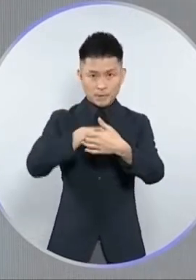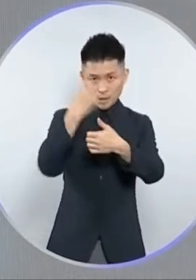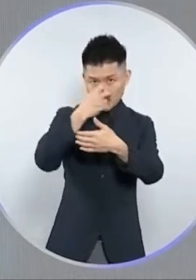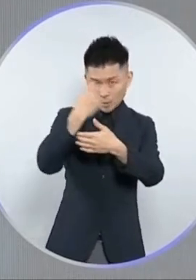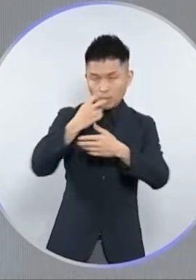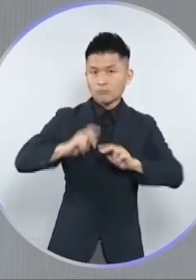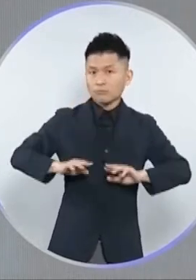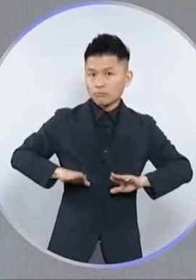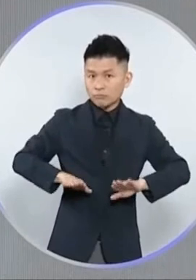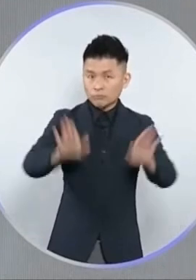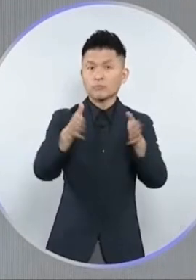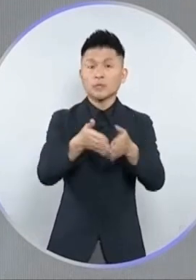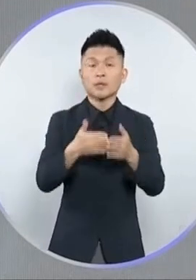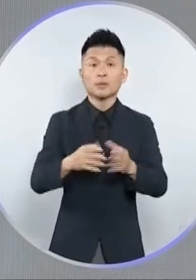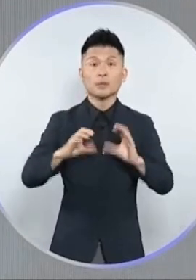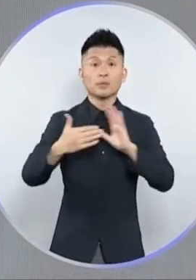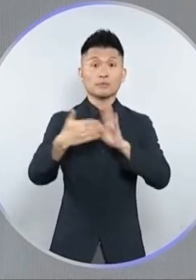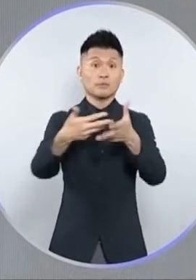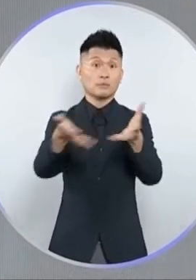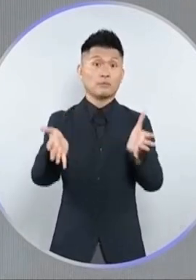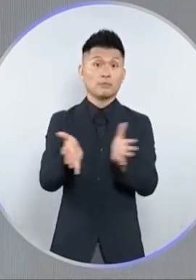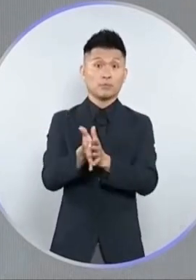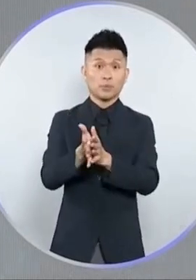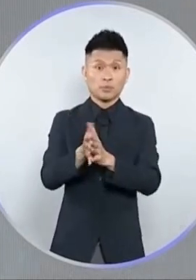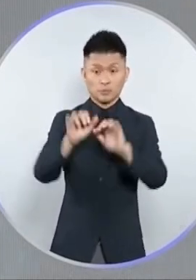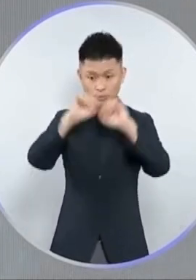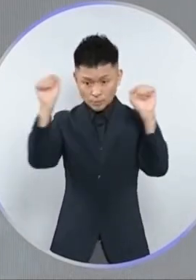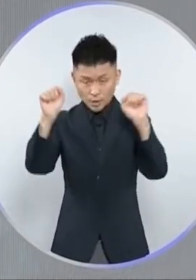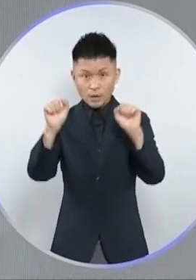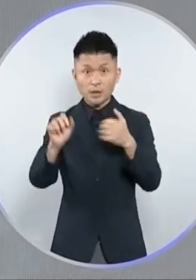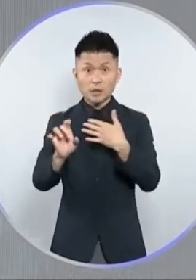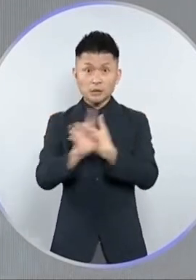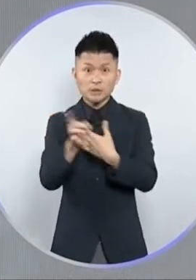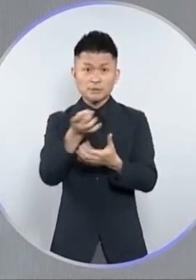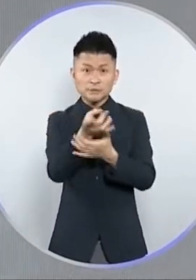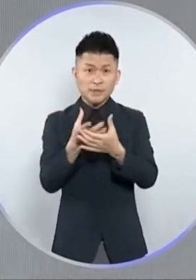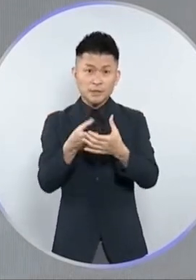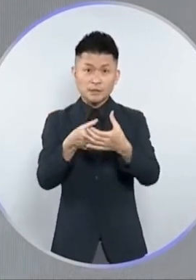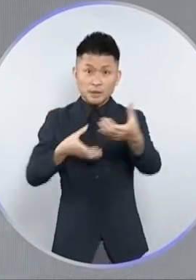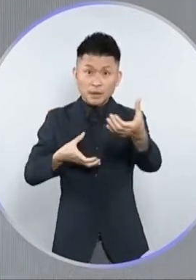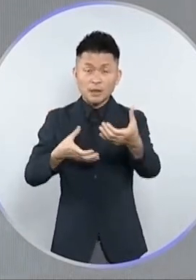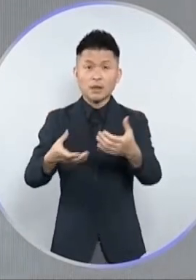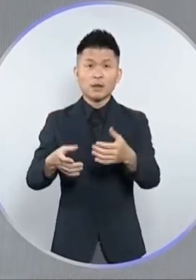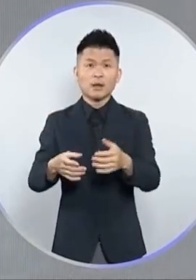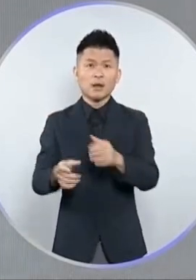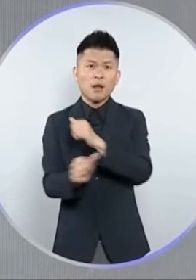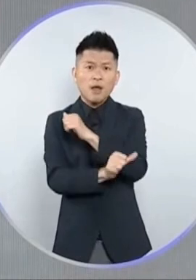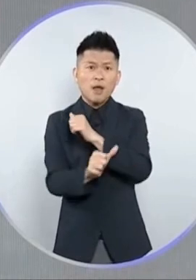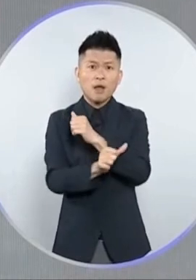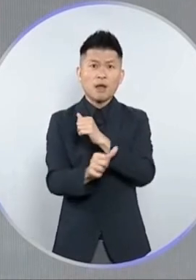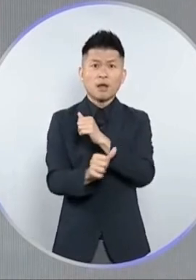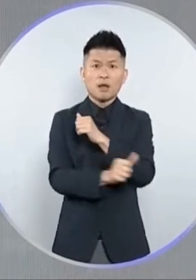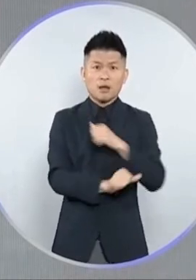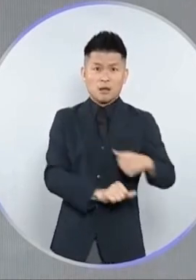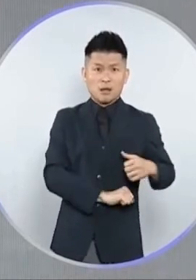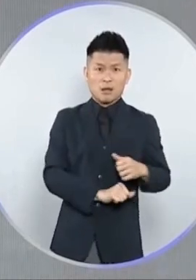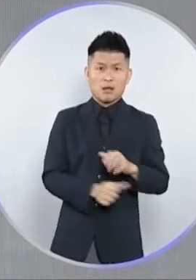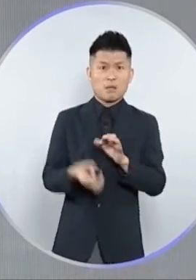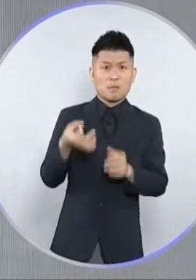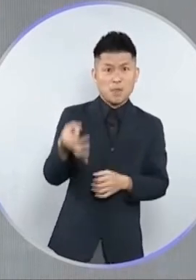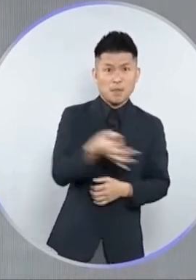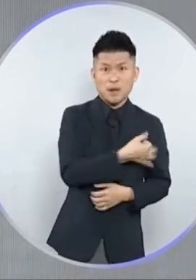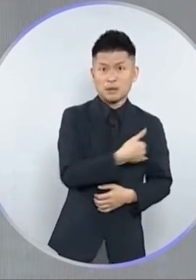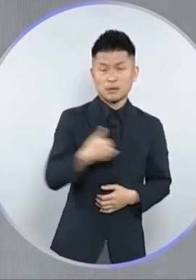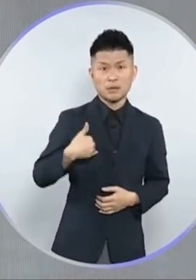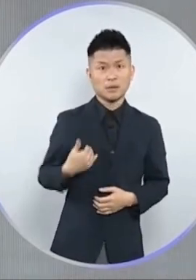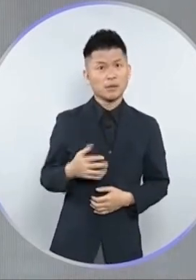要进步的。我看看那国防部，你知道哈，连那个市政会弹的弹筒都会流到黑道，这表示这一叶知秋，你知道？表示说